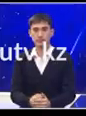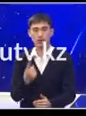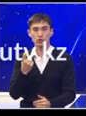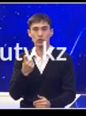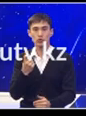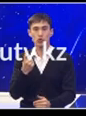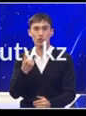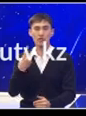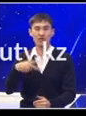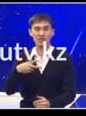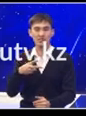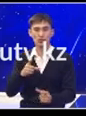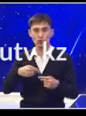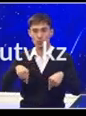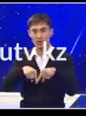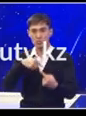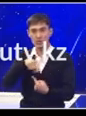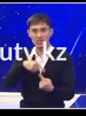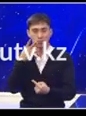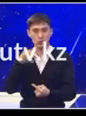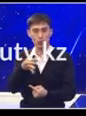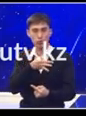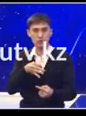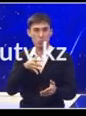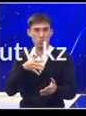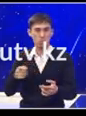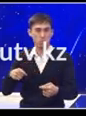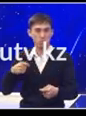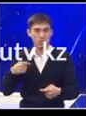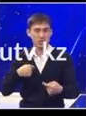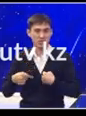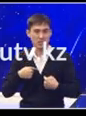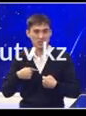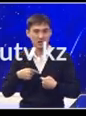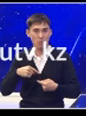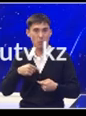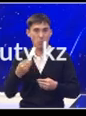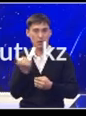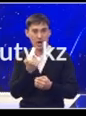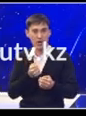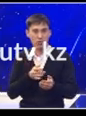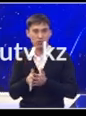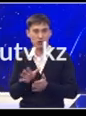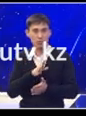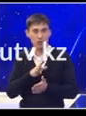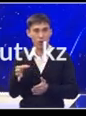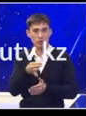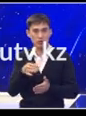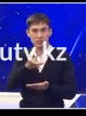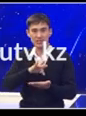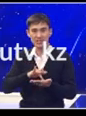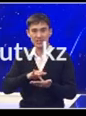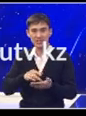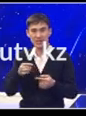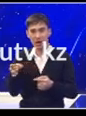120 субъектов бизнеса Алматинской области пострадали в результате беспорядков. Материальный ущерб был нанесен в областном центре и ряде районов.